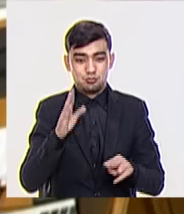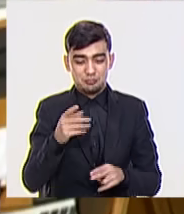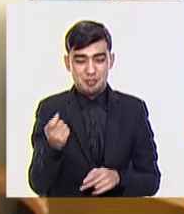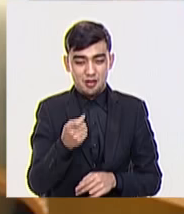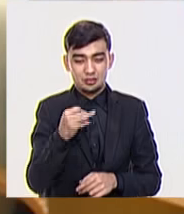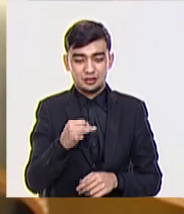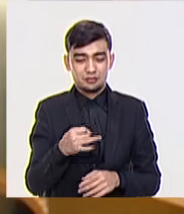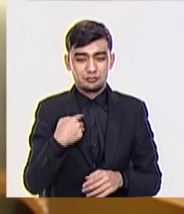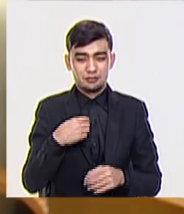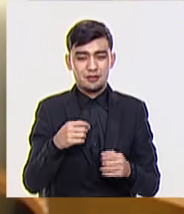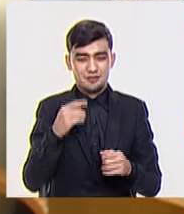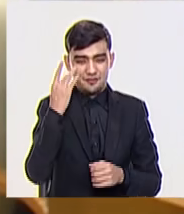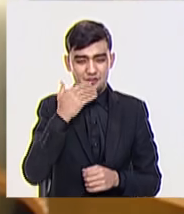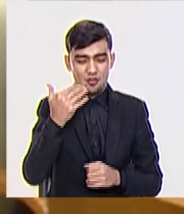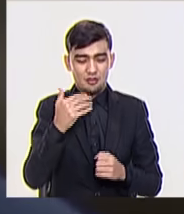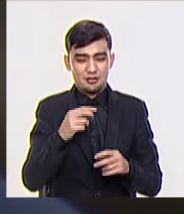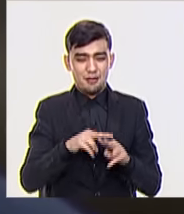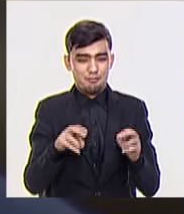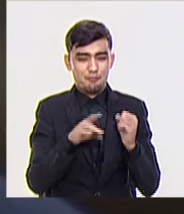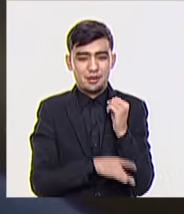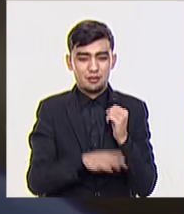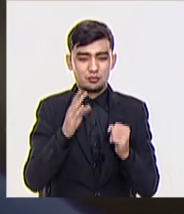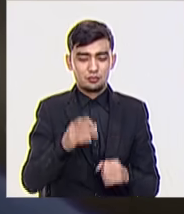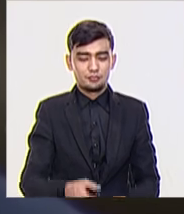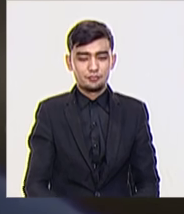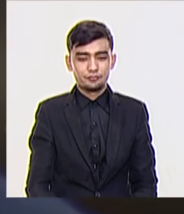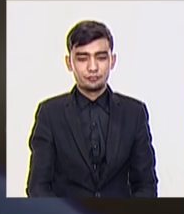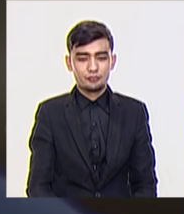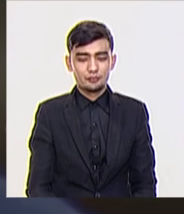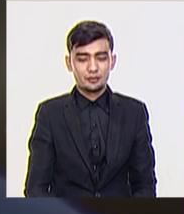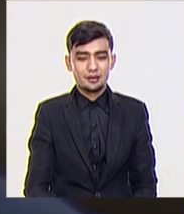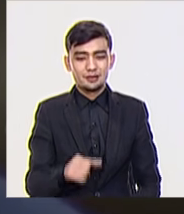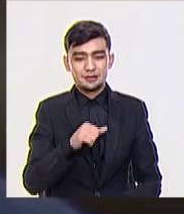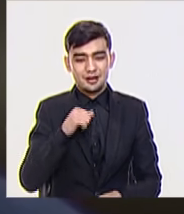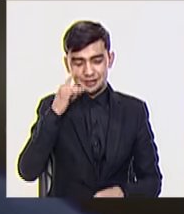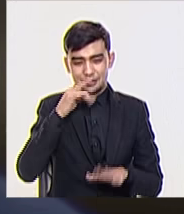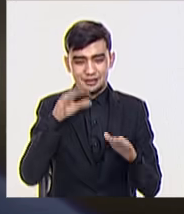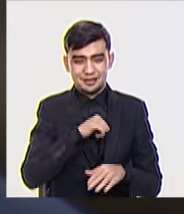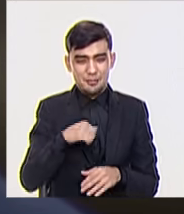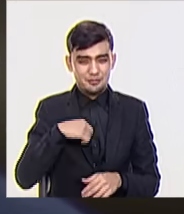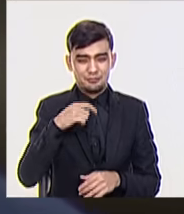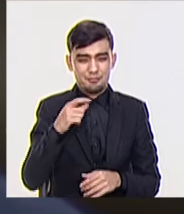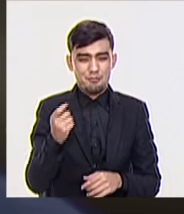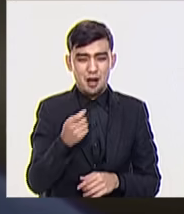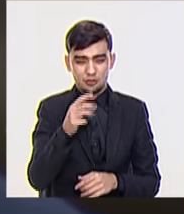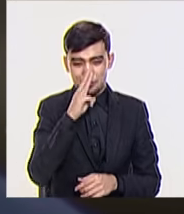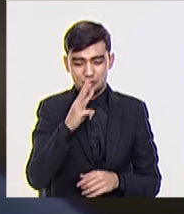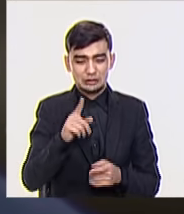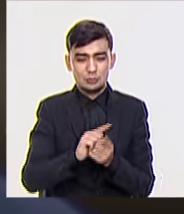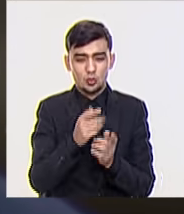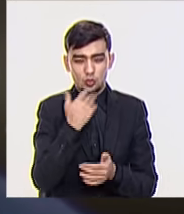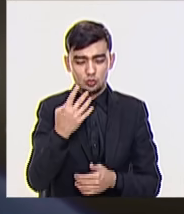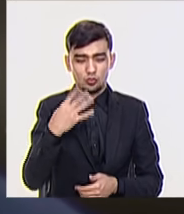Мәминге Айбек Пияев депутаттық сауал жолдады. Қазақстанда номиналды ең төмен жалақы өзгерген жоқ, және 42500